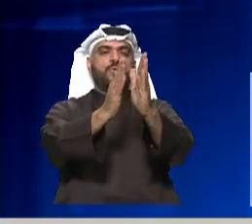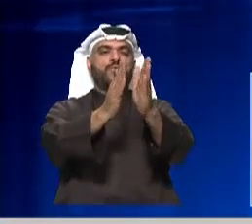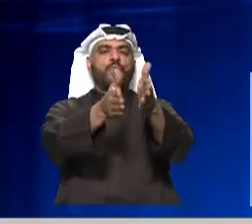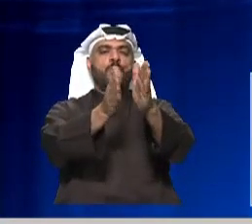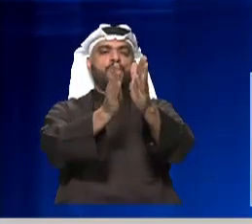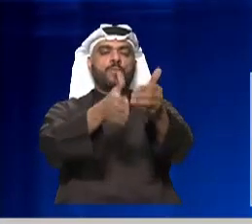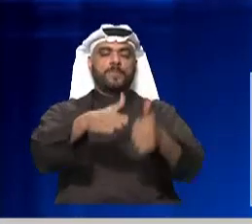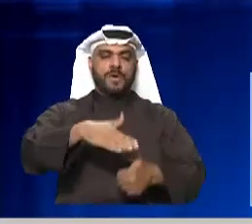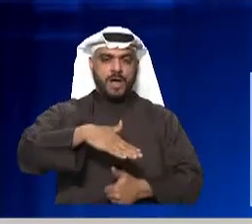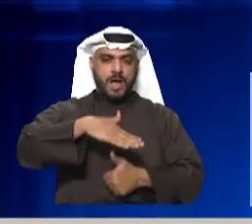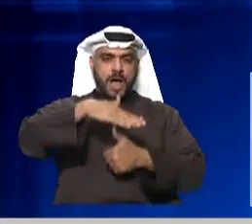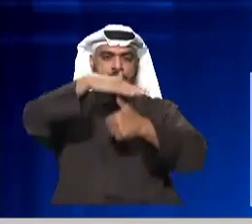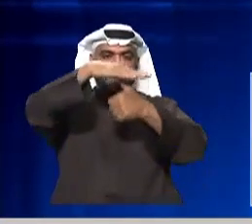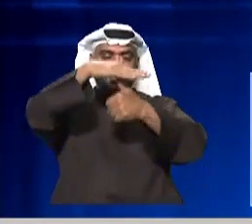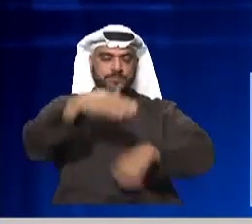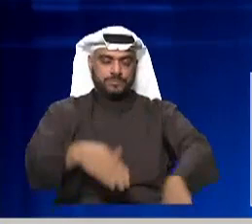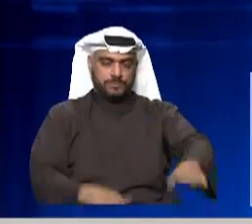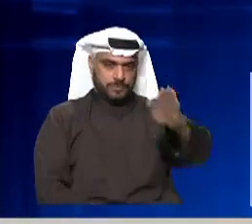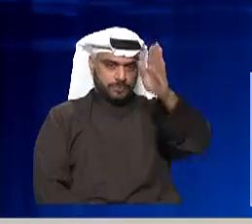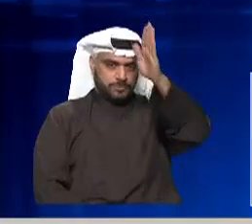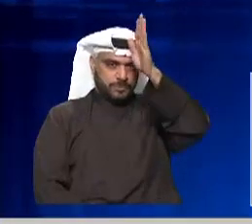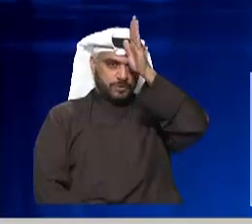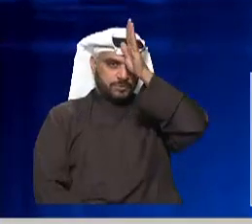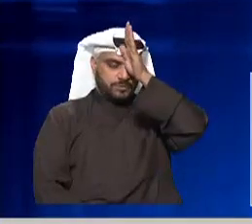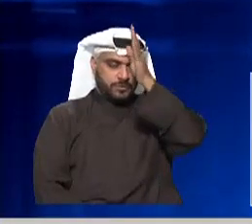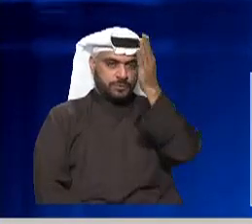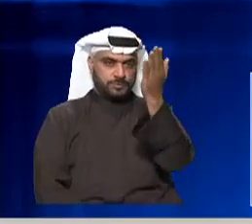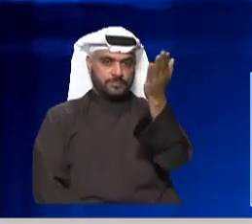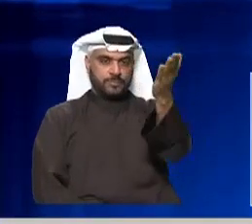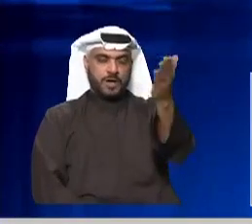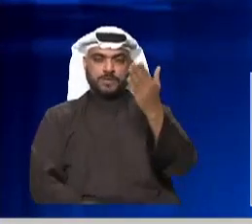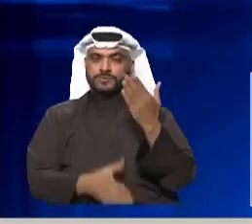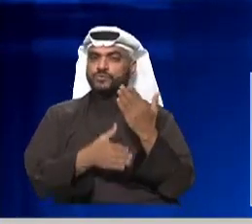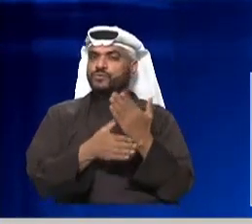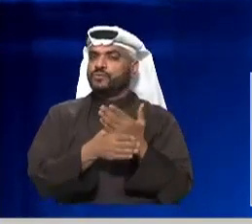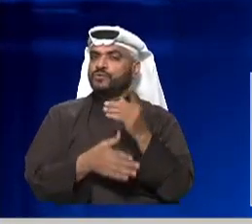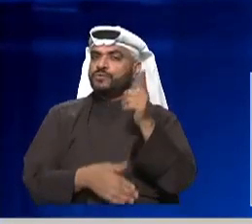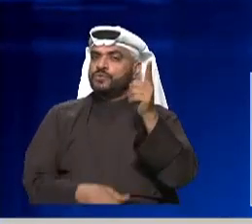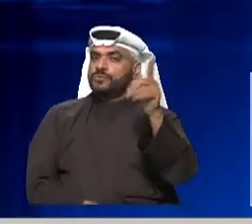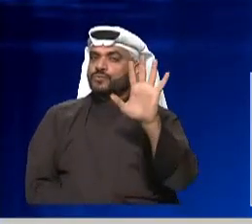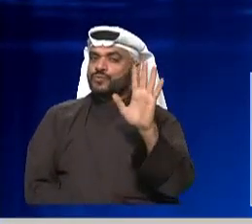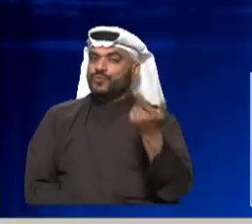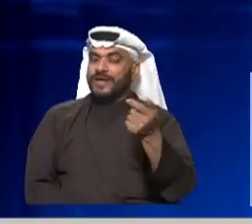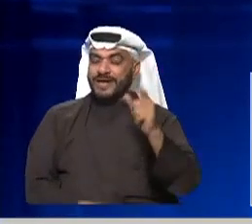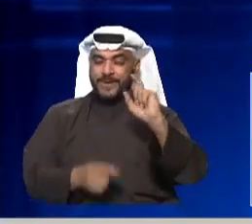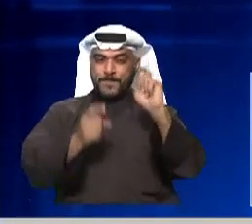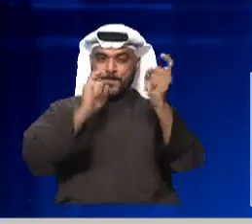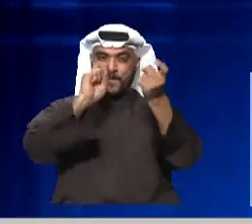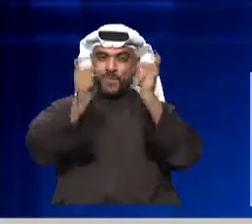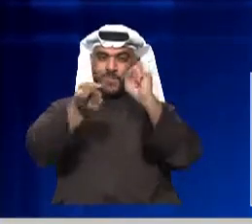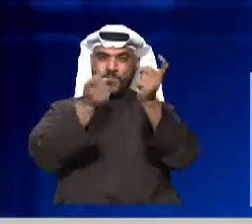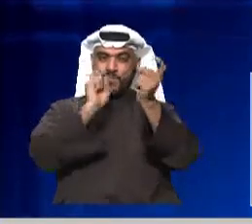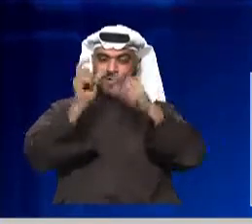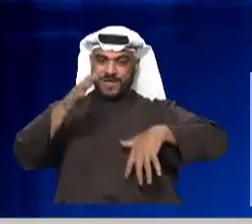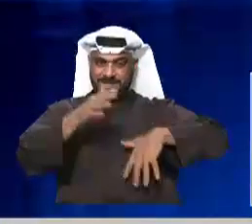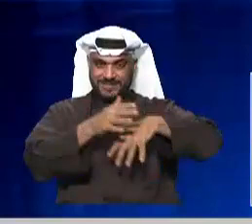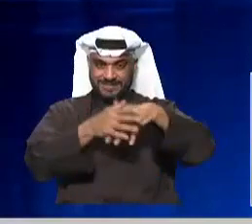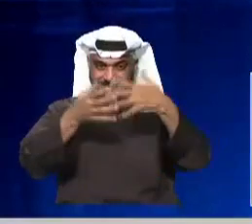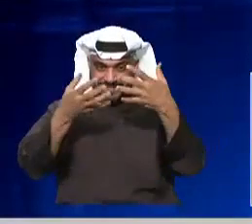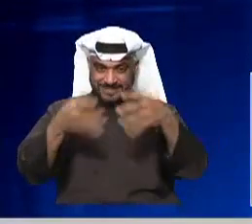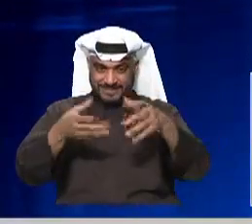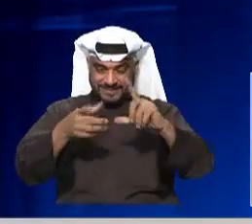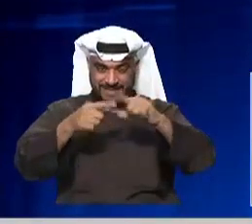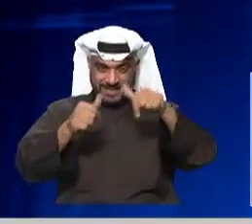اخيه فخامه الرئيس الدكتور عبد اللطيف جمال رشيد رئيس جمهوريه العراق الشقيق عبر فيها سموره الله